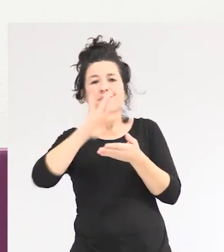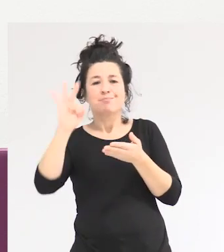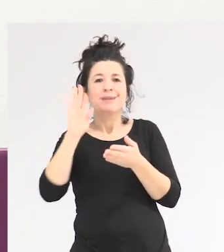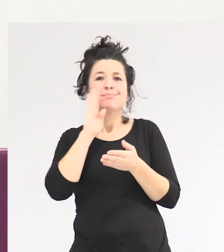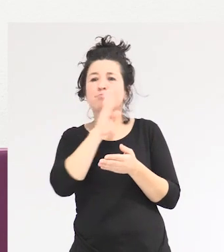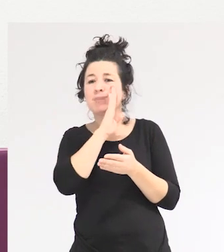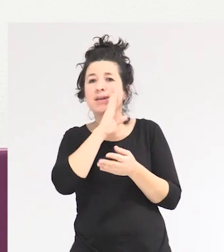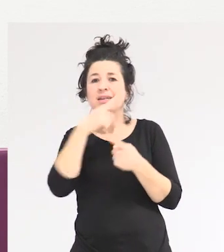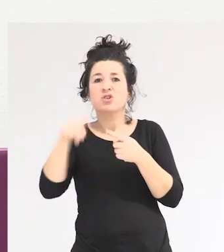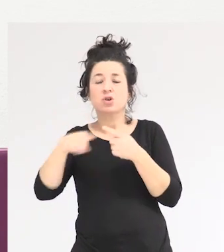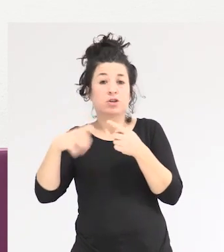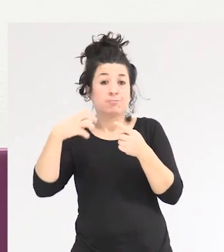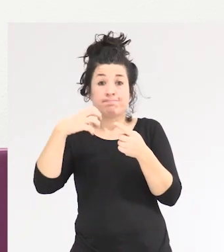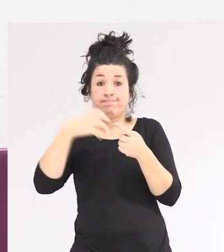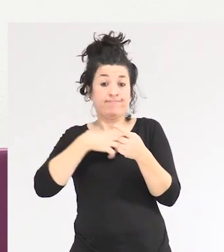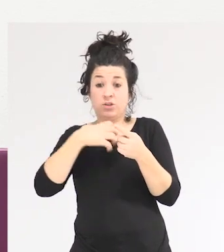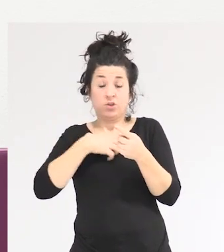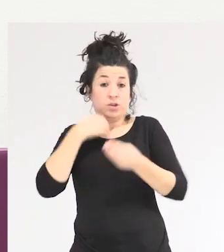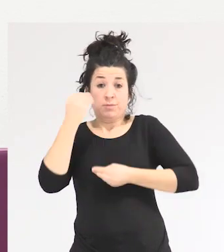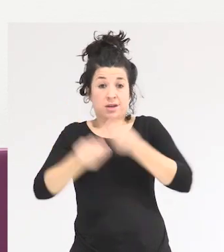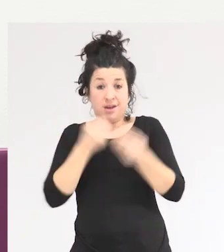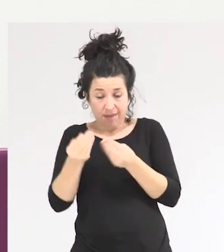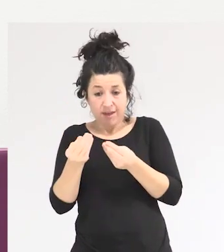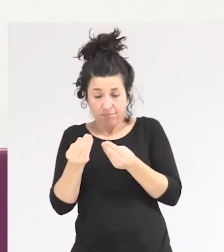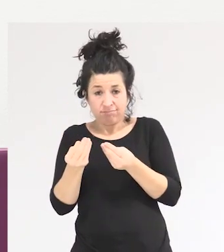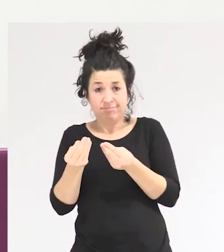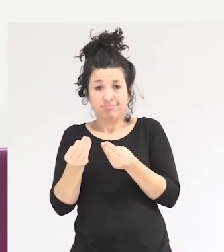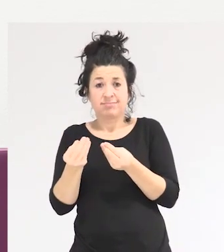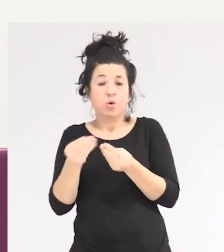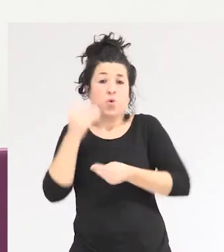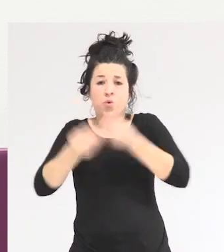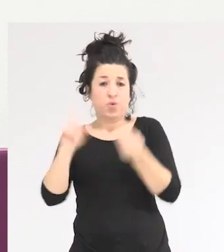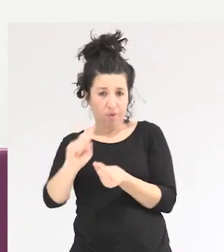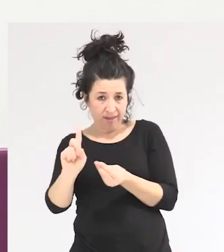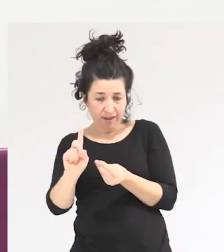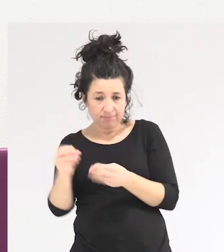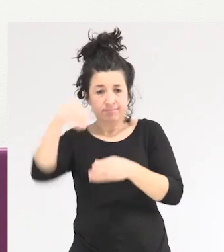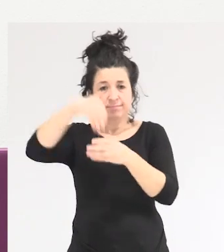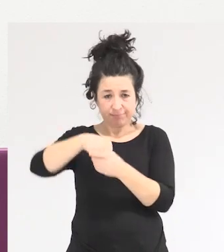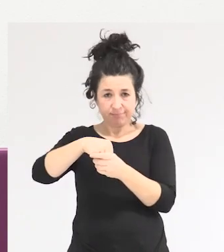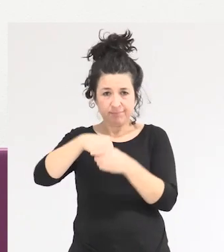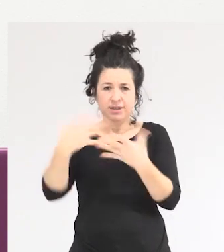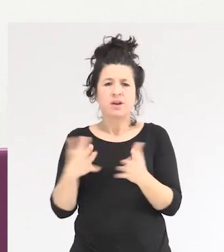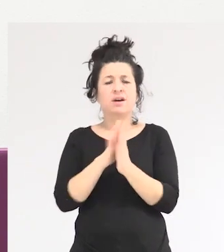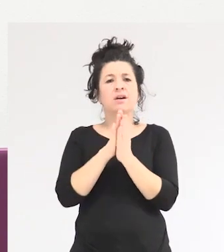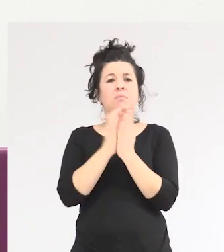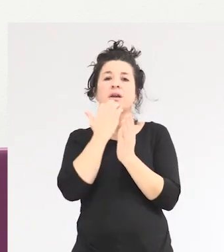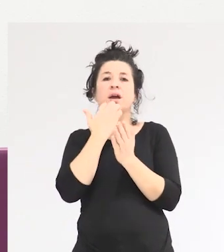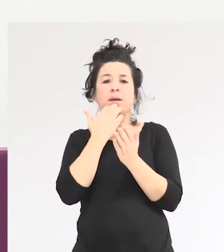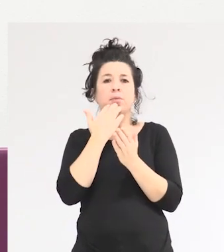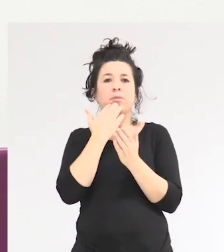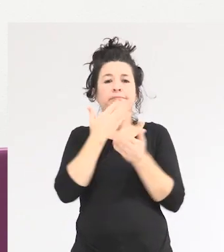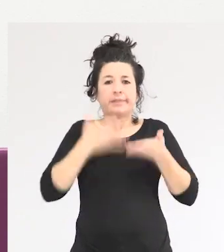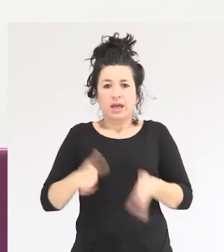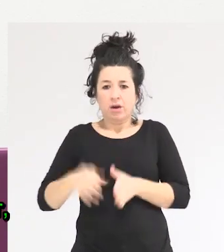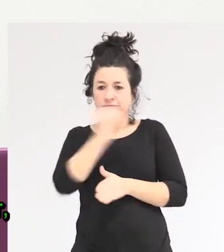Adibidez, infantizidioari buruz, amek ez dute hiltzen. Bada liburuanetan bai, ama batek bere semealabak